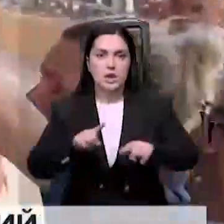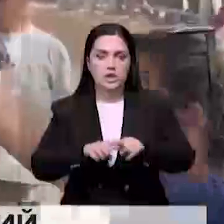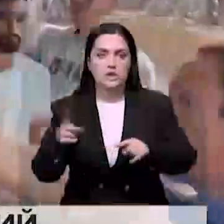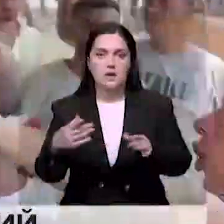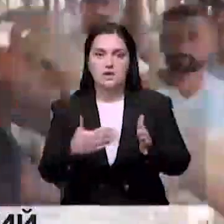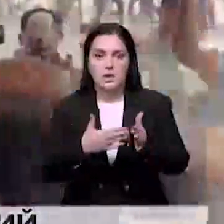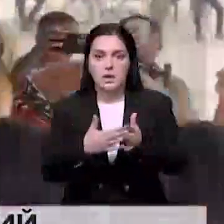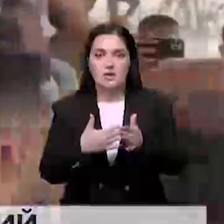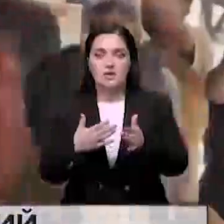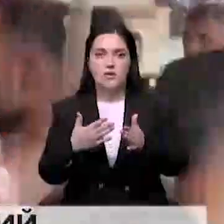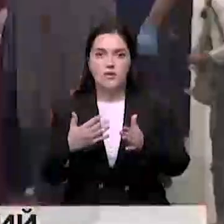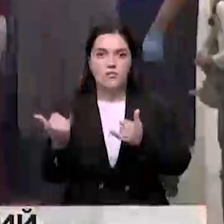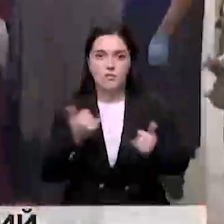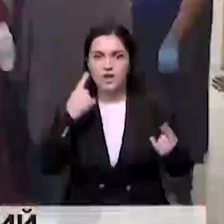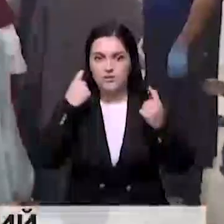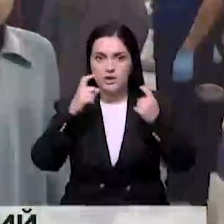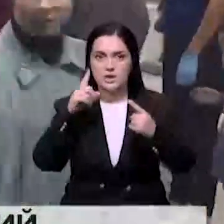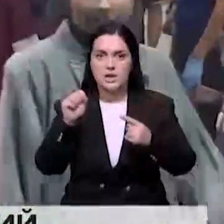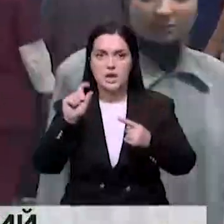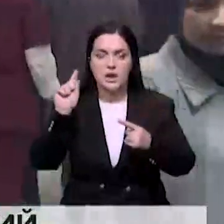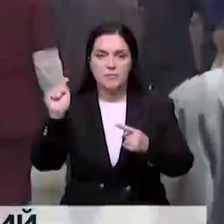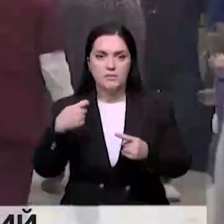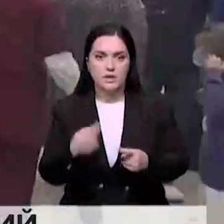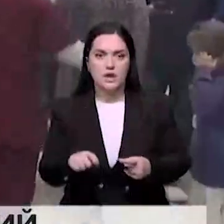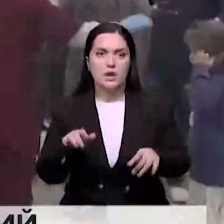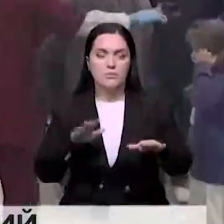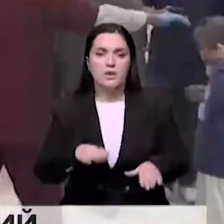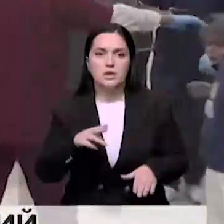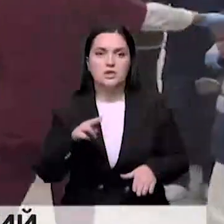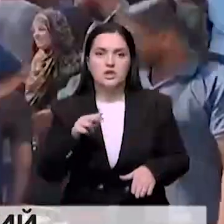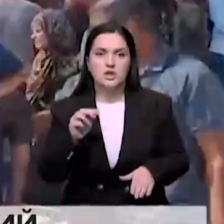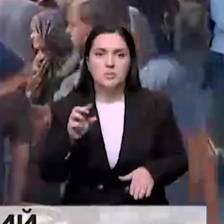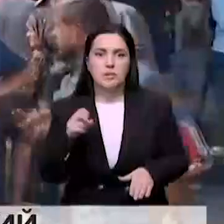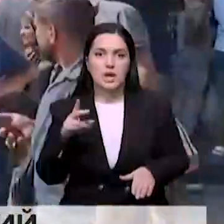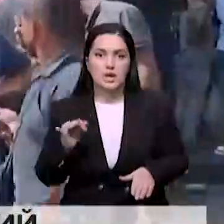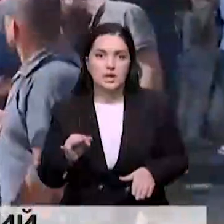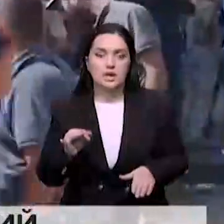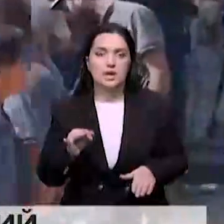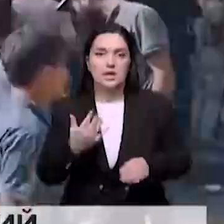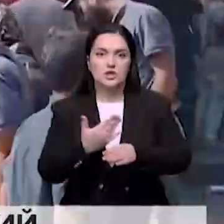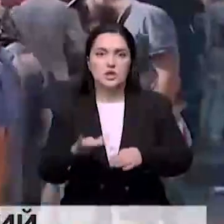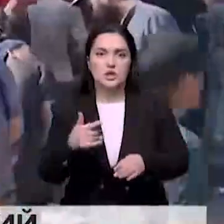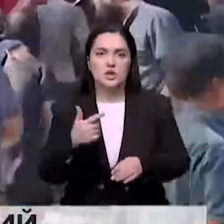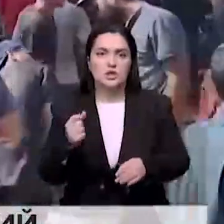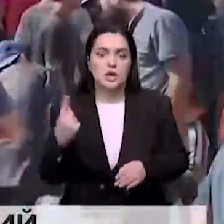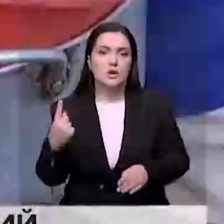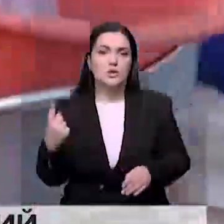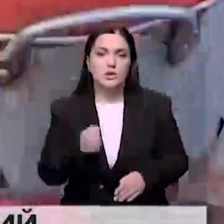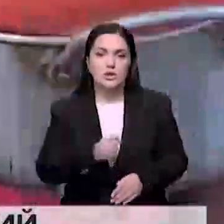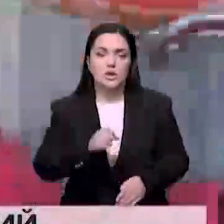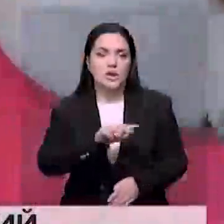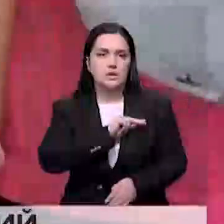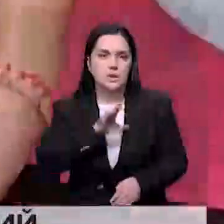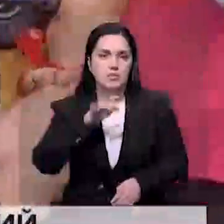Организация ограничена в доступе информации из-за усиленных боевых действий в Джабалии и других районах северной части Газы. Там